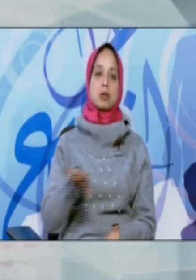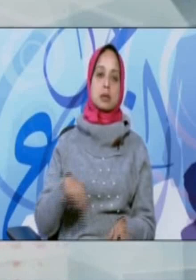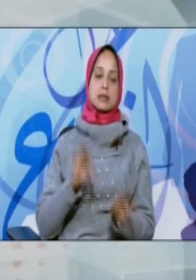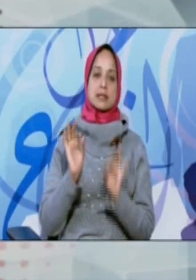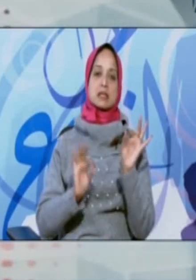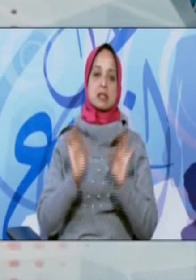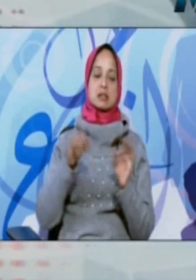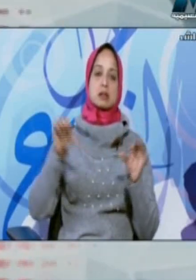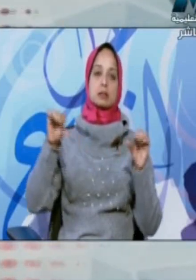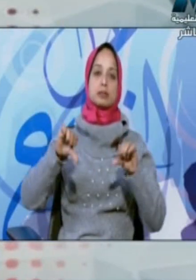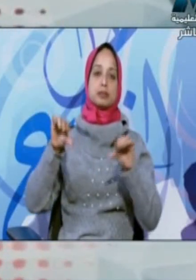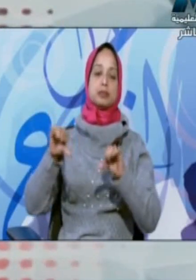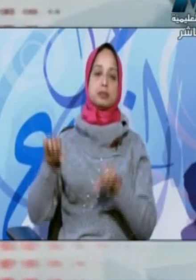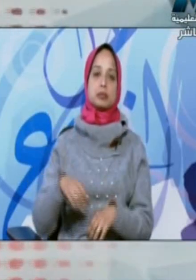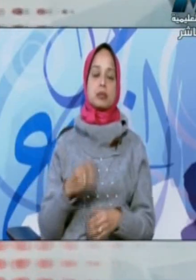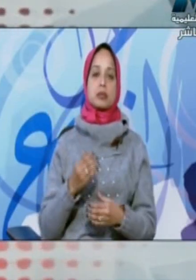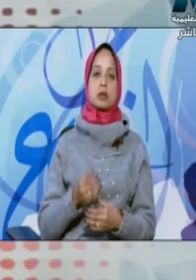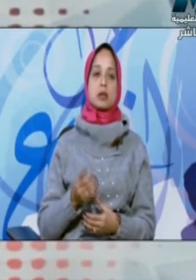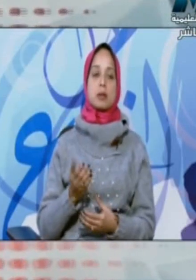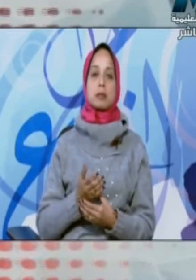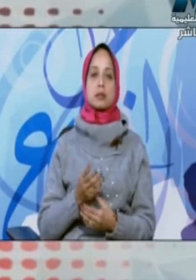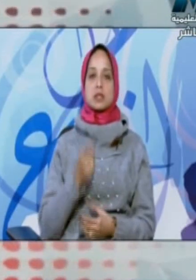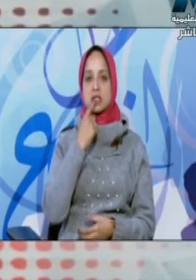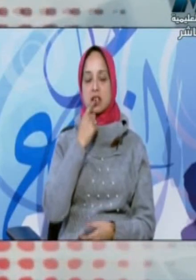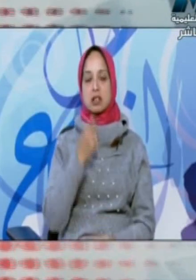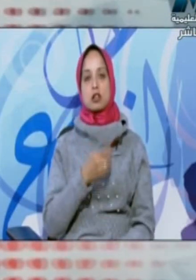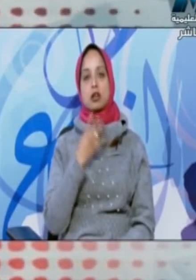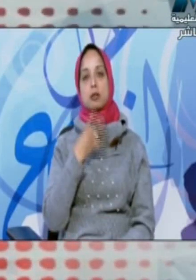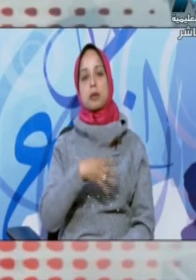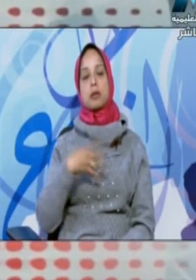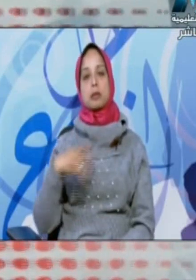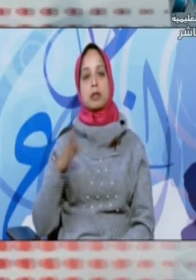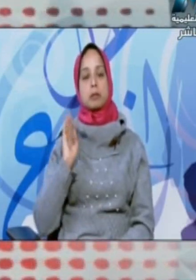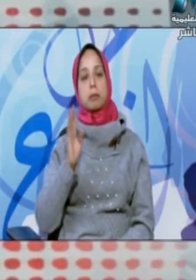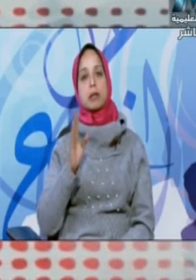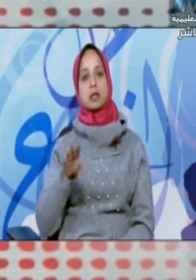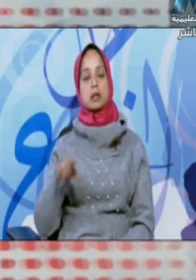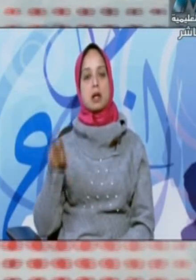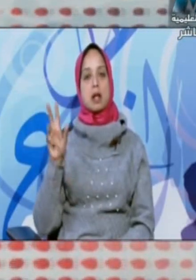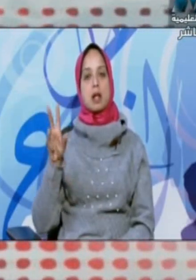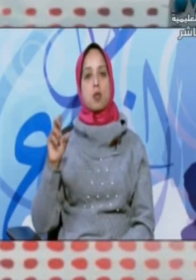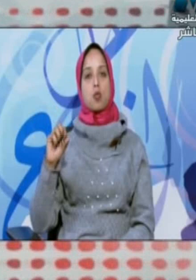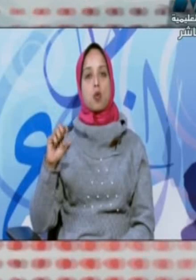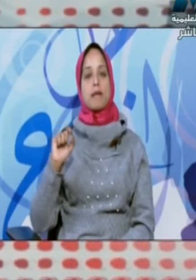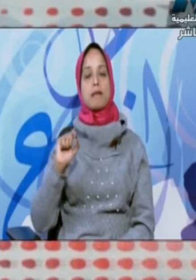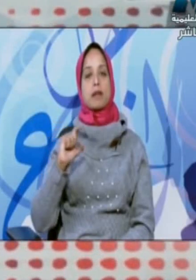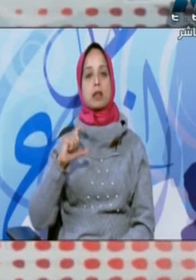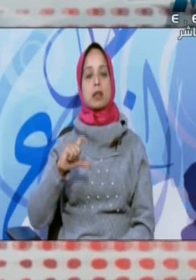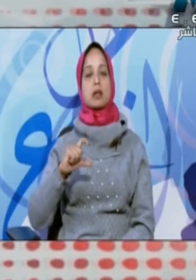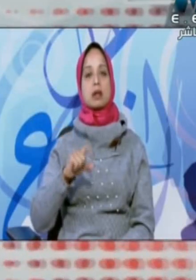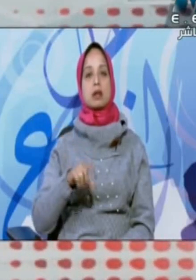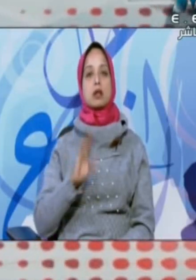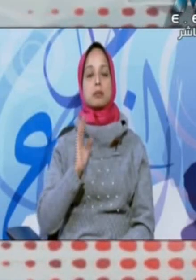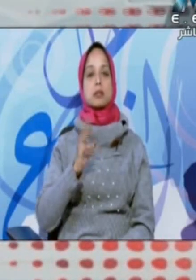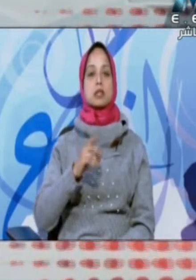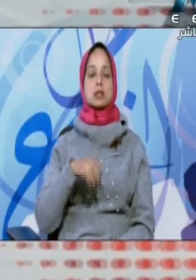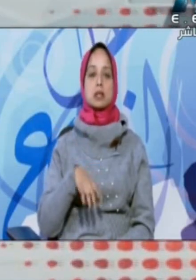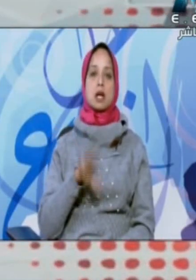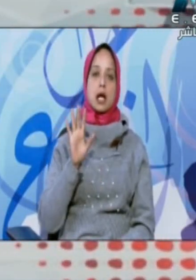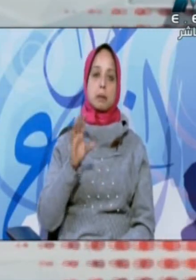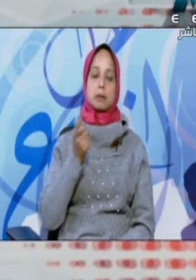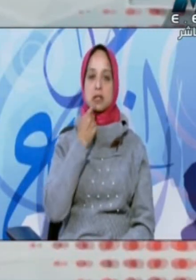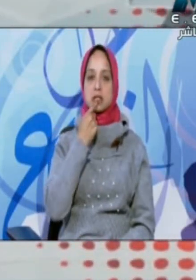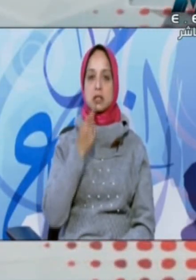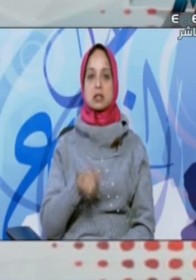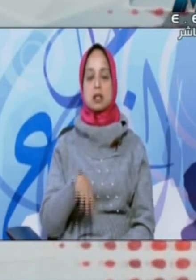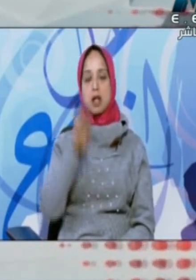الوفد، الوفد مشي 44 هيرجع 50، يعني مش 44 فقط، يعني حوالي 5 سنين. لما أقول استبد